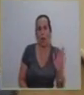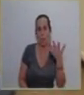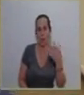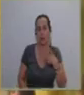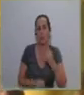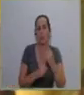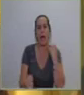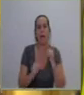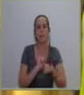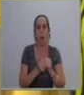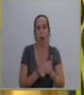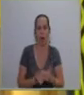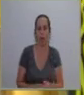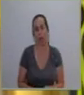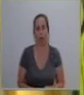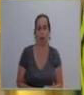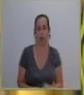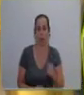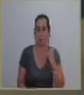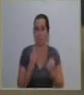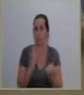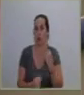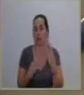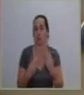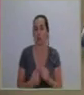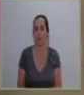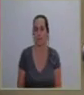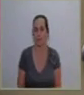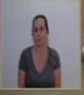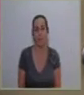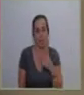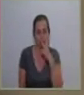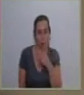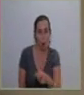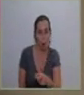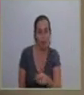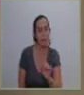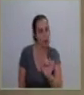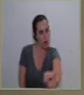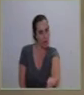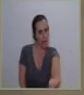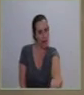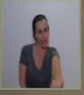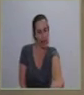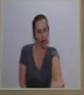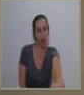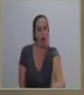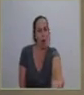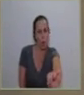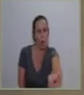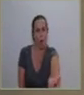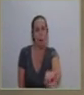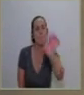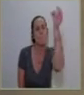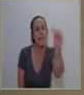עושה מתיחות, תתרף עליי. אוי, מתיחות, זה חשוב. אתה רואה? כן. תיישר את הרגל. אוי. אוי. כן,